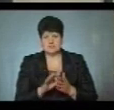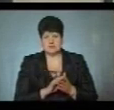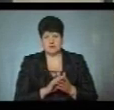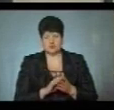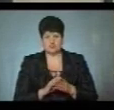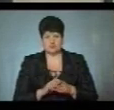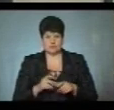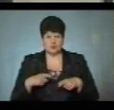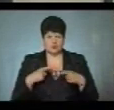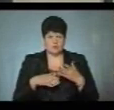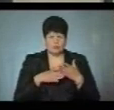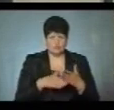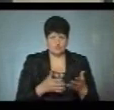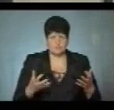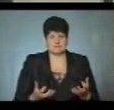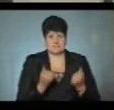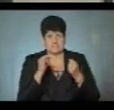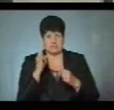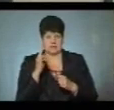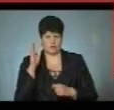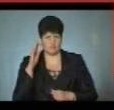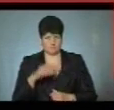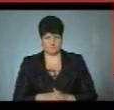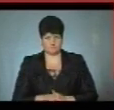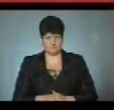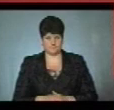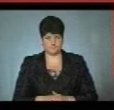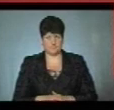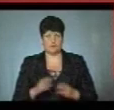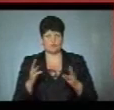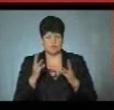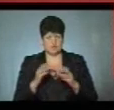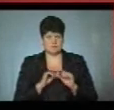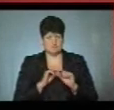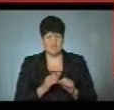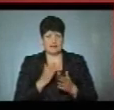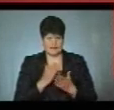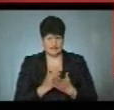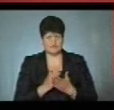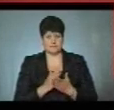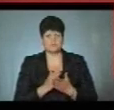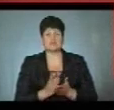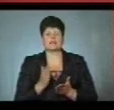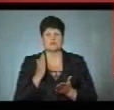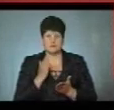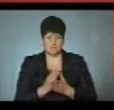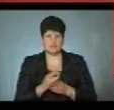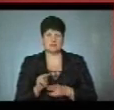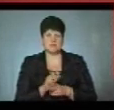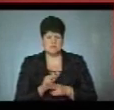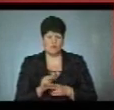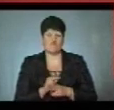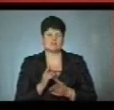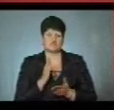на допомогу, щоб спасти ту чи іншу дитину на водоймі. І пожежна безпека, чи є певні... Є певні зауваження по